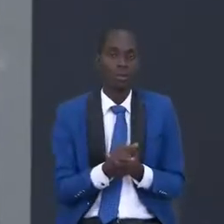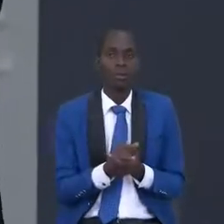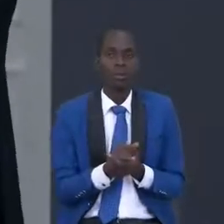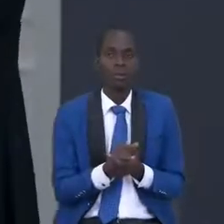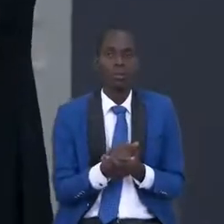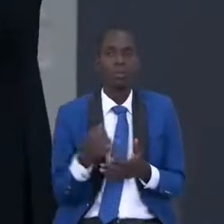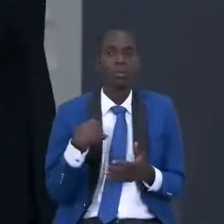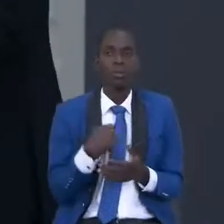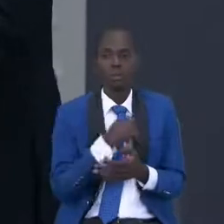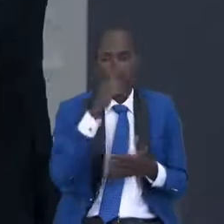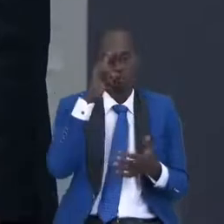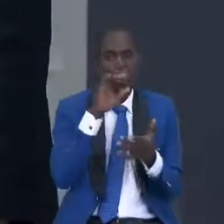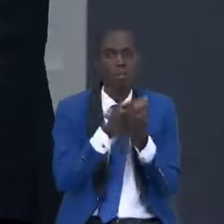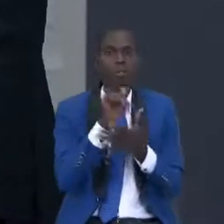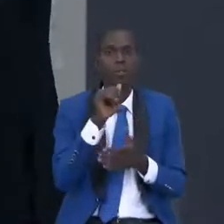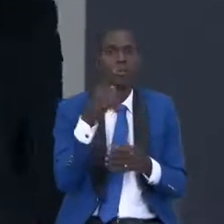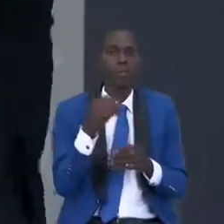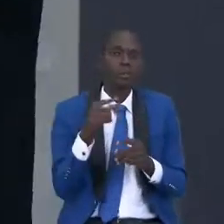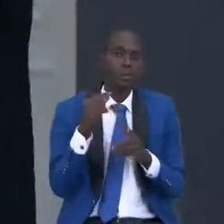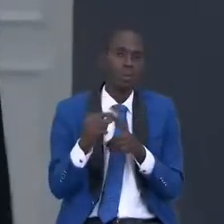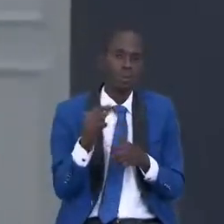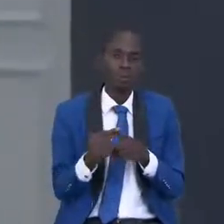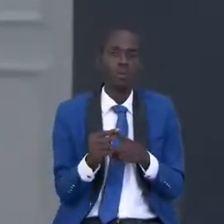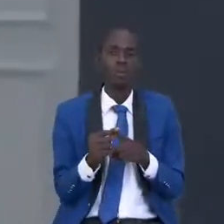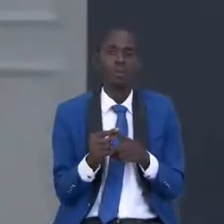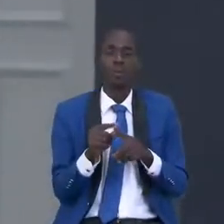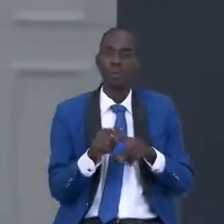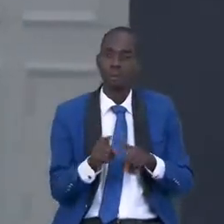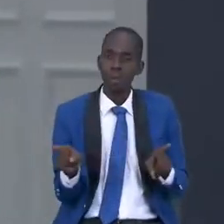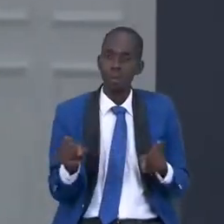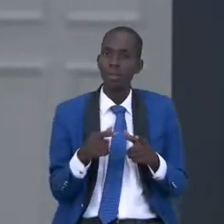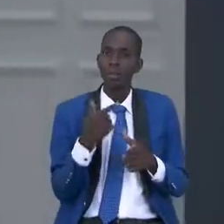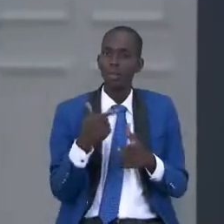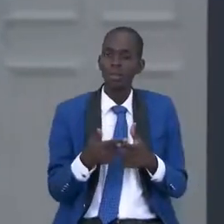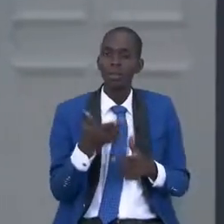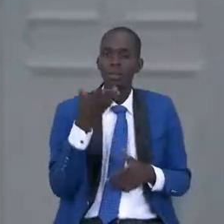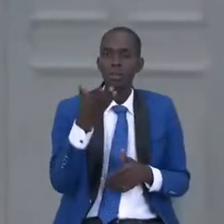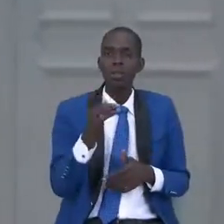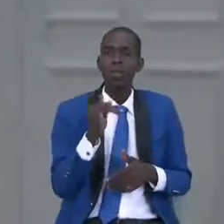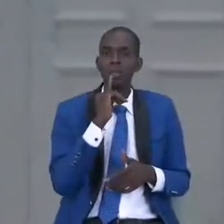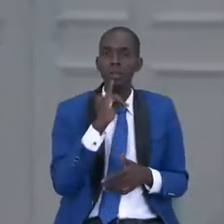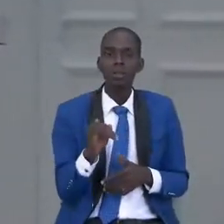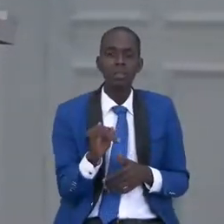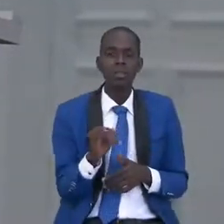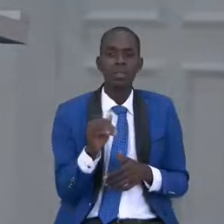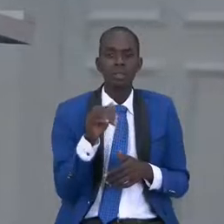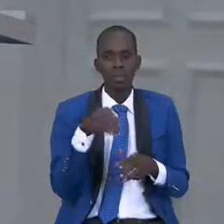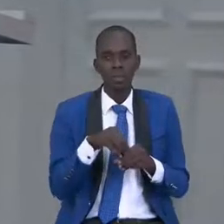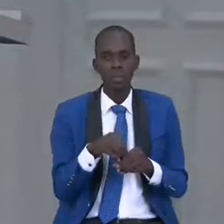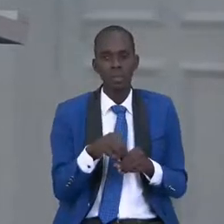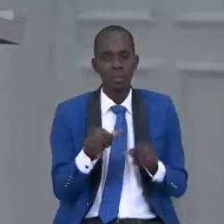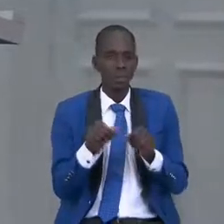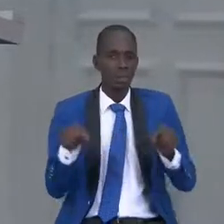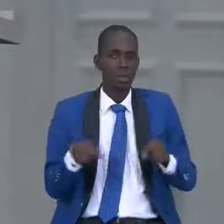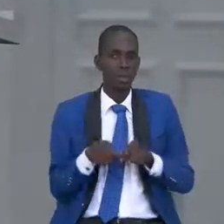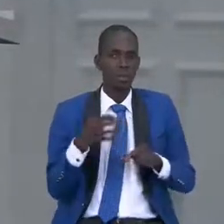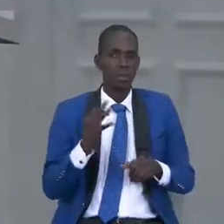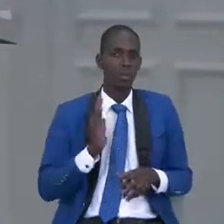nous croyons à la parole. Alors, il y a également un domaine de notre vie qui